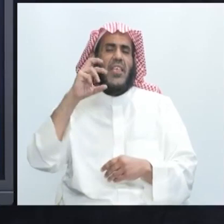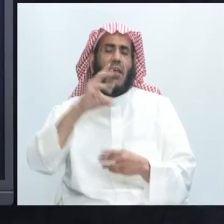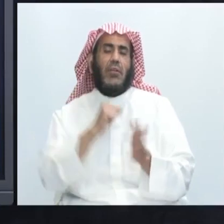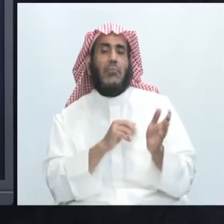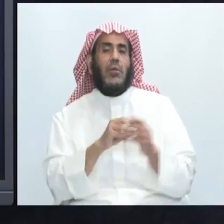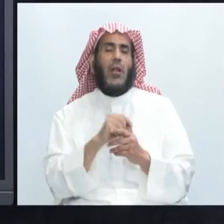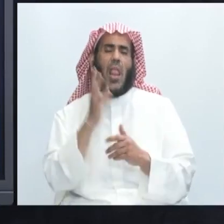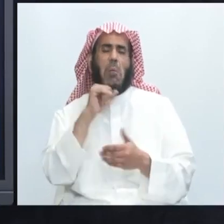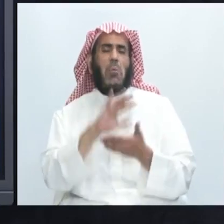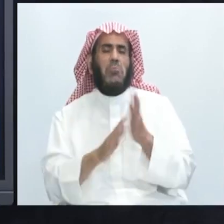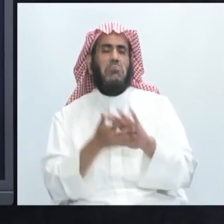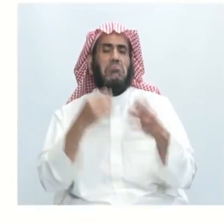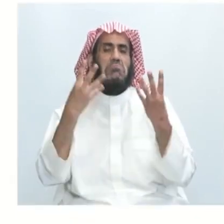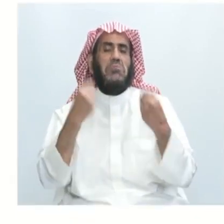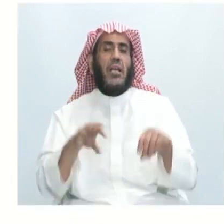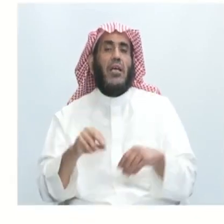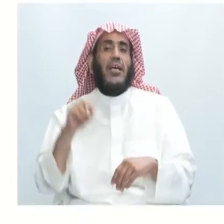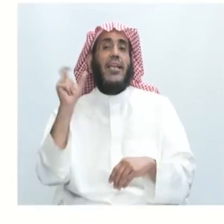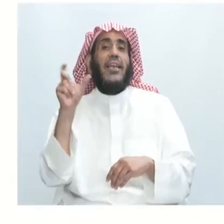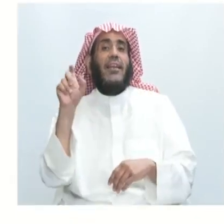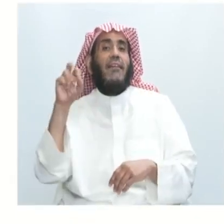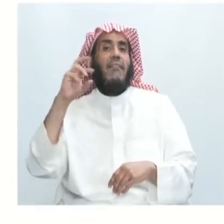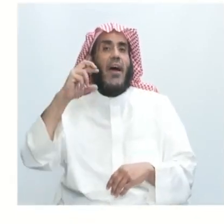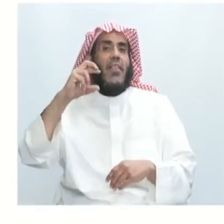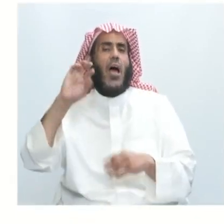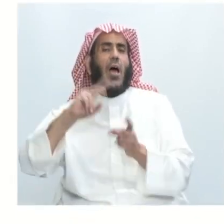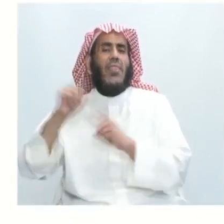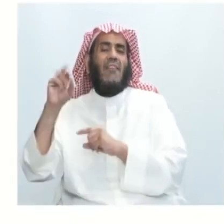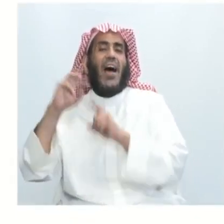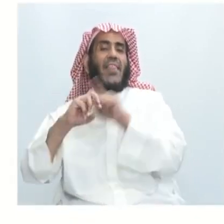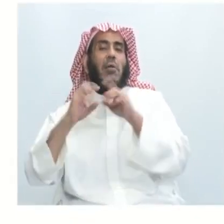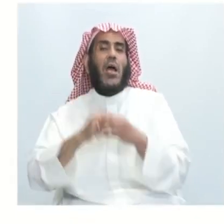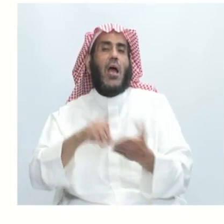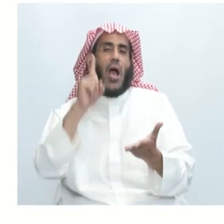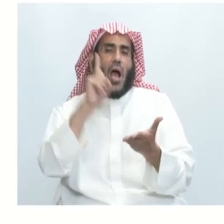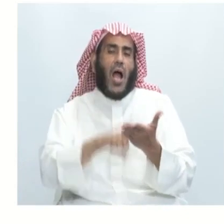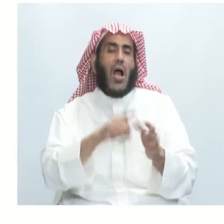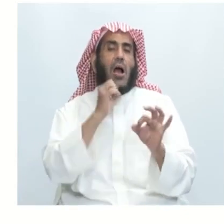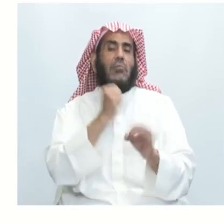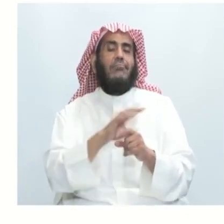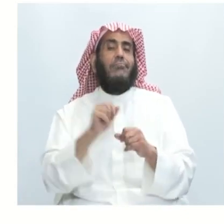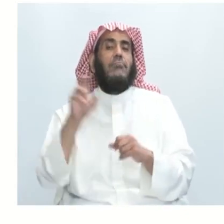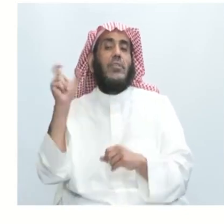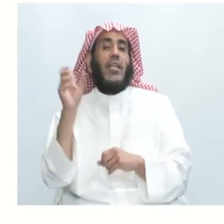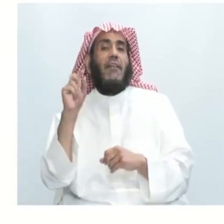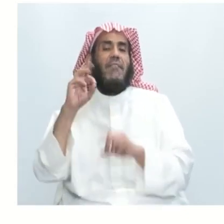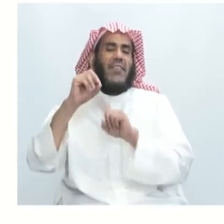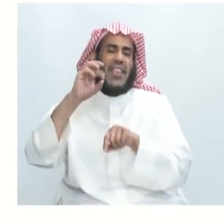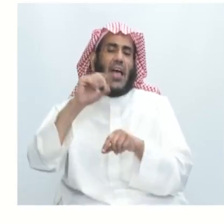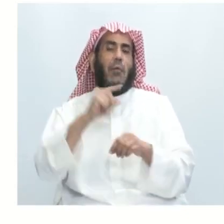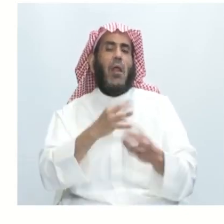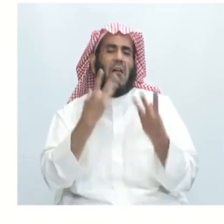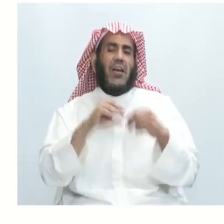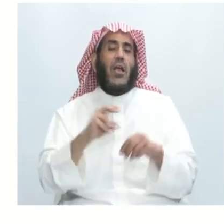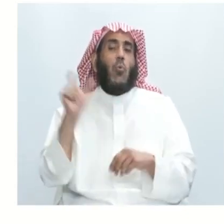لم يبقى منه شيء وانتهى نفذ بمعنى حقق وقل نفذ حققه اذا النفذ فنيه ونفذ